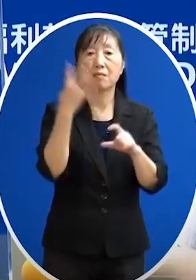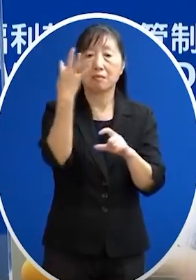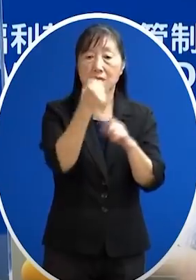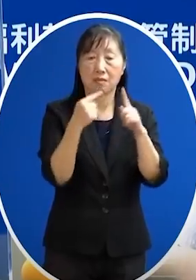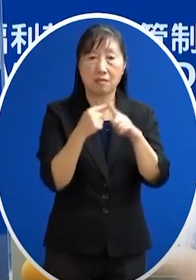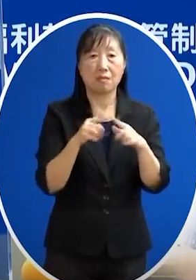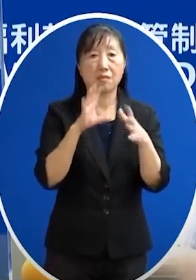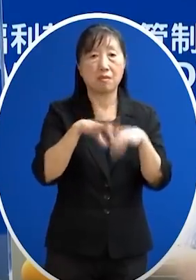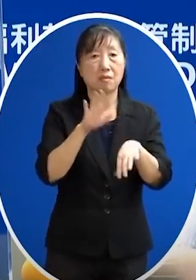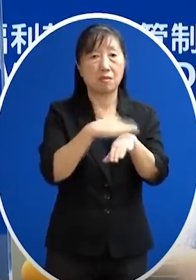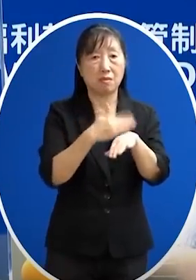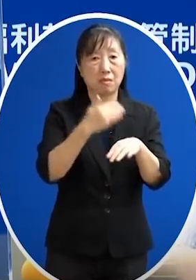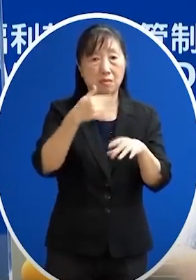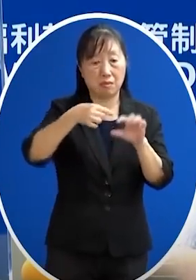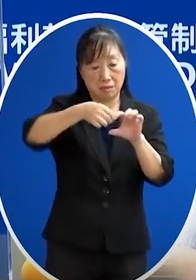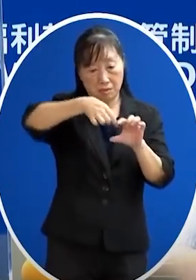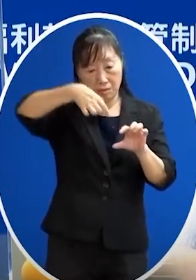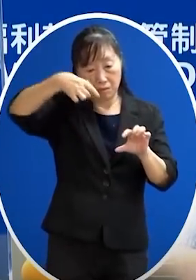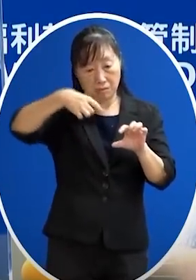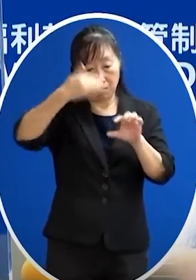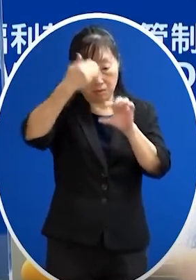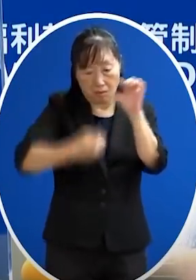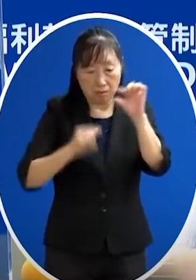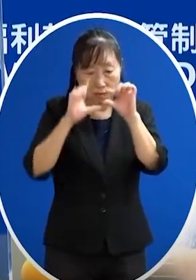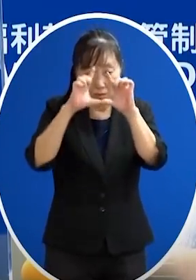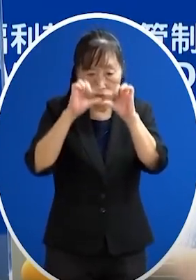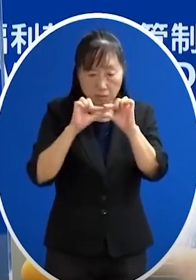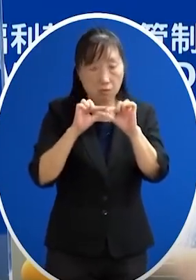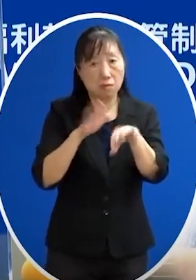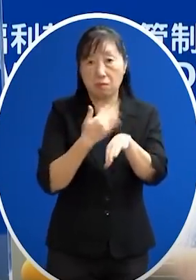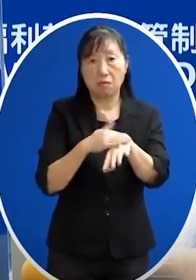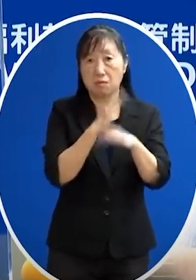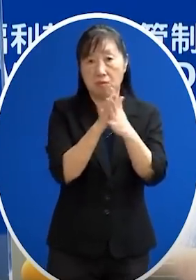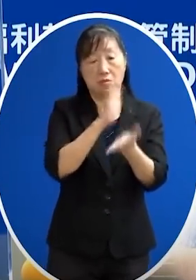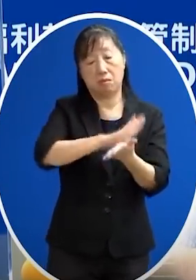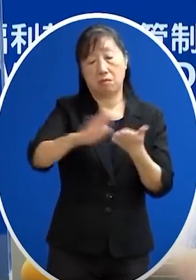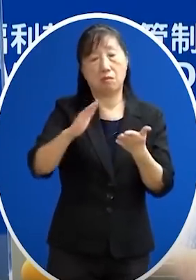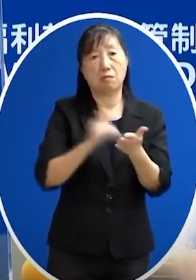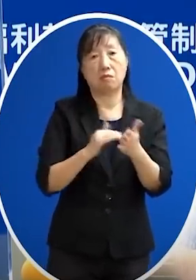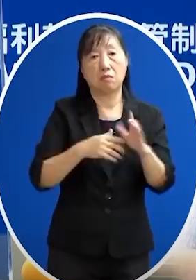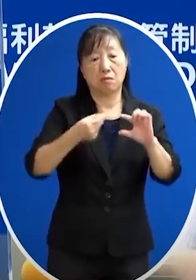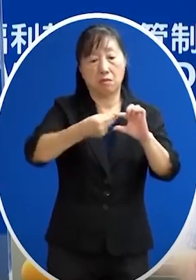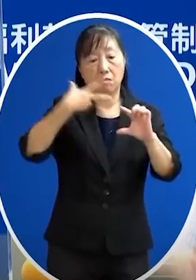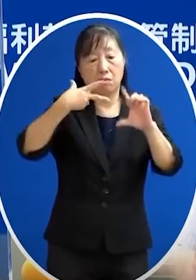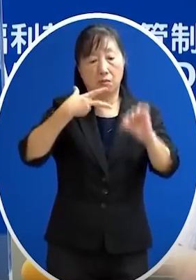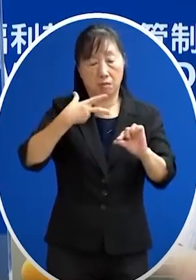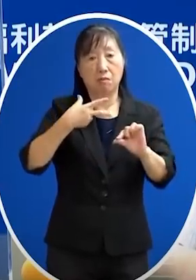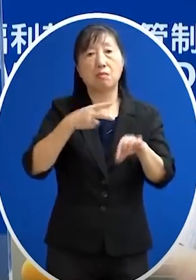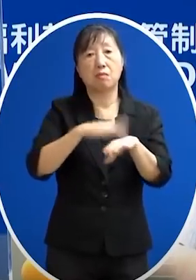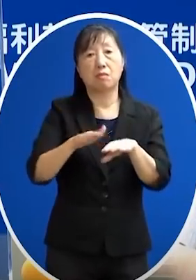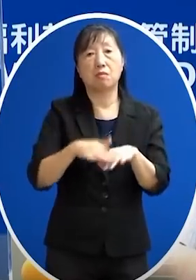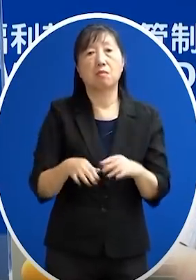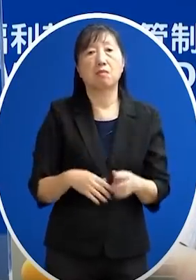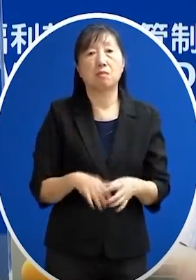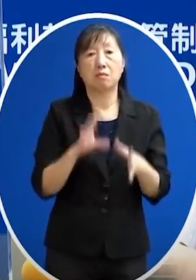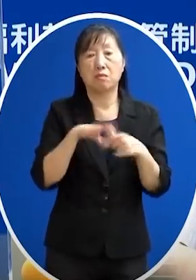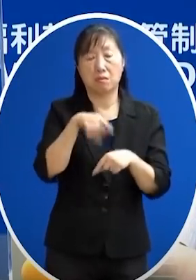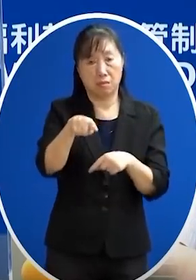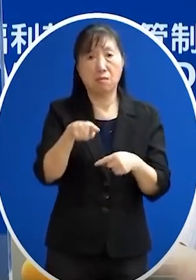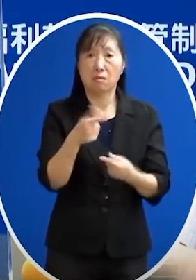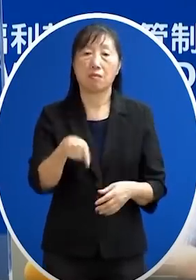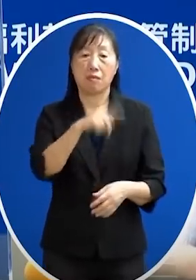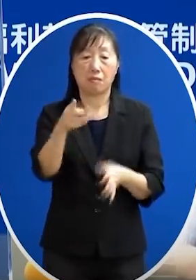一抽，抽到最后有剩下，那是蛮完整的，一方面出错的机会也会比较小，相对是好